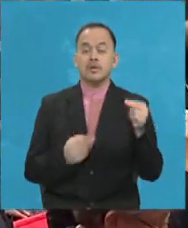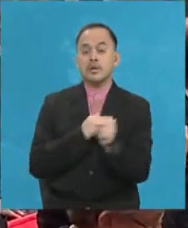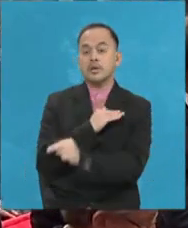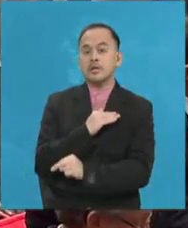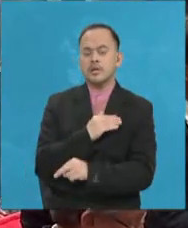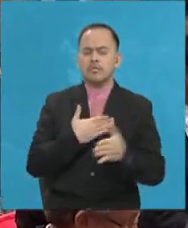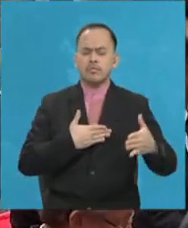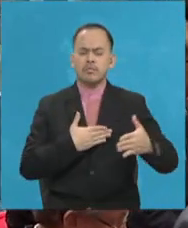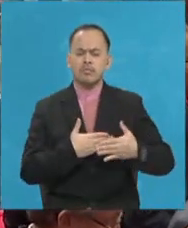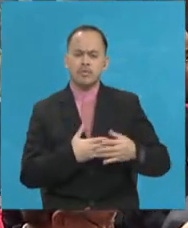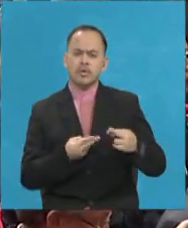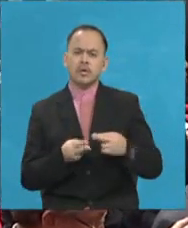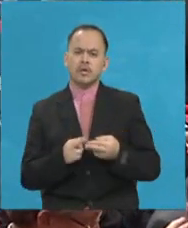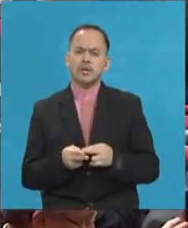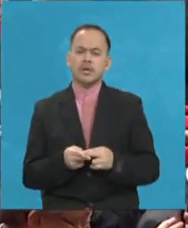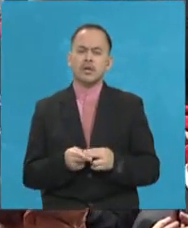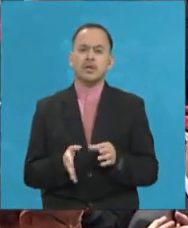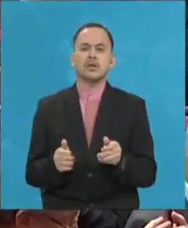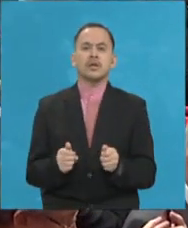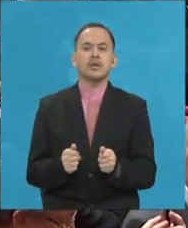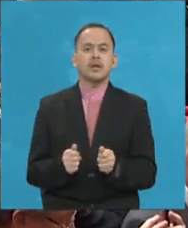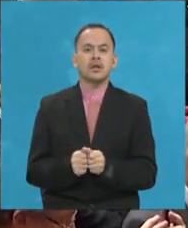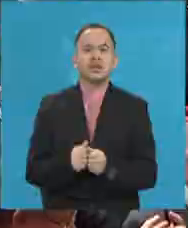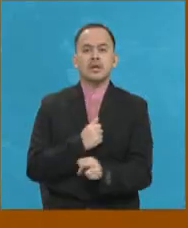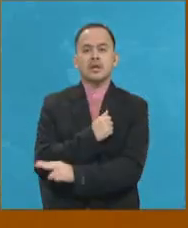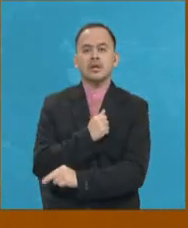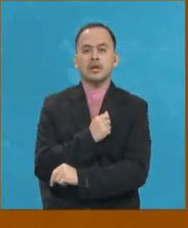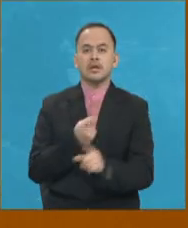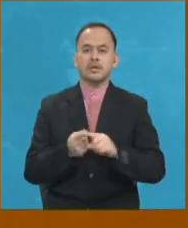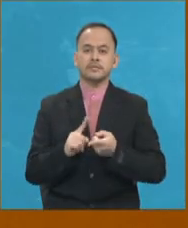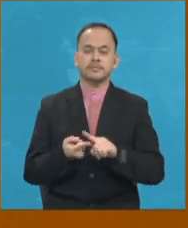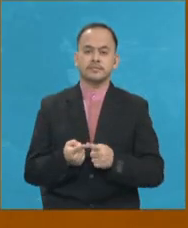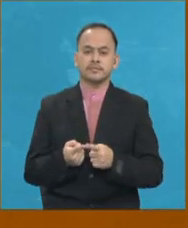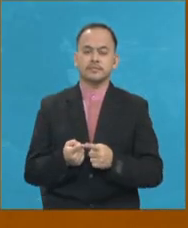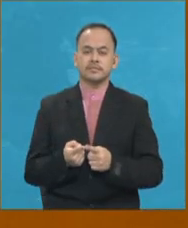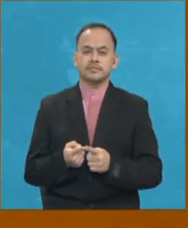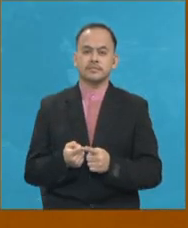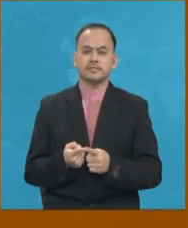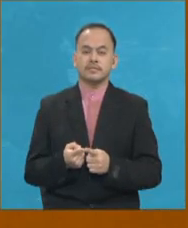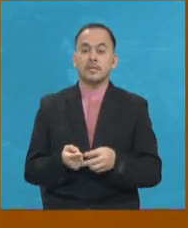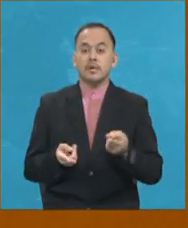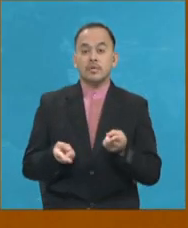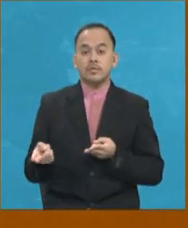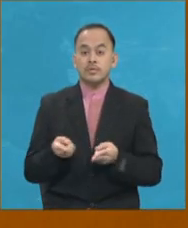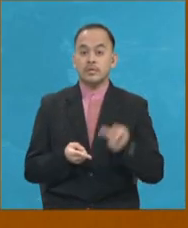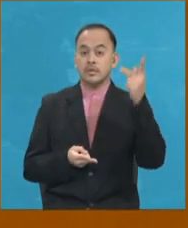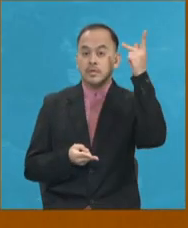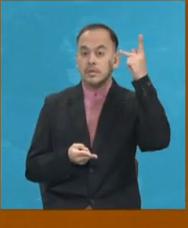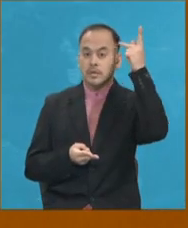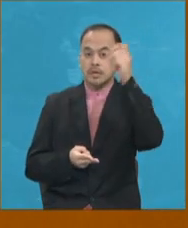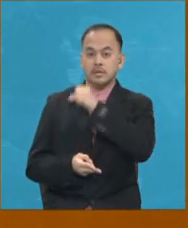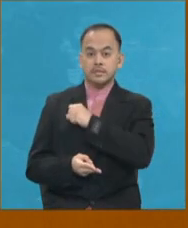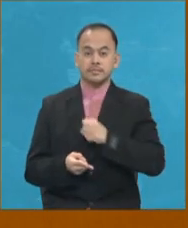meningkatkan hubungan rapat dengan negara-negara sahabat mengenai usaha kerajaan beda hai